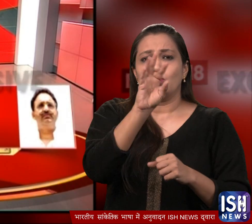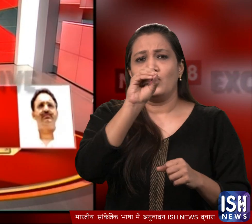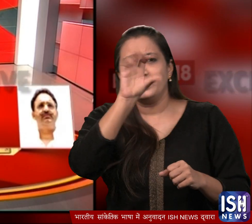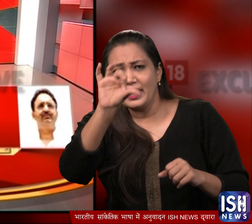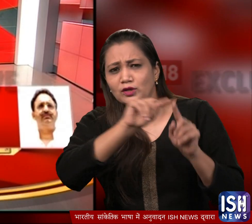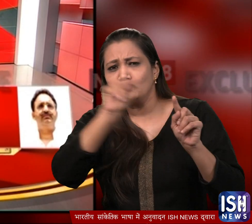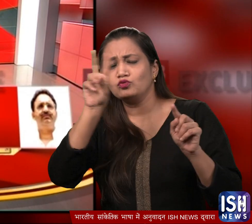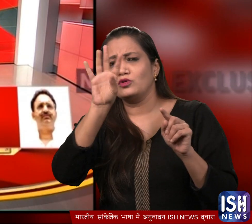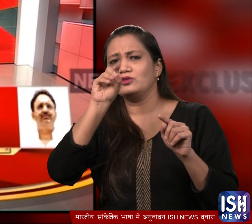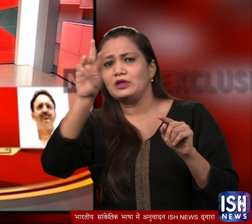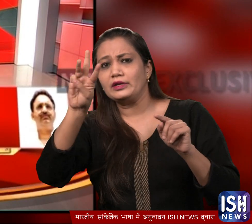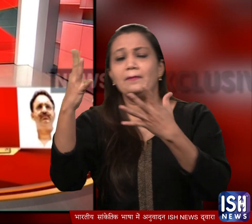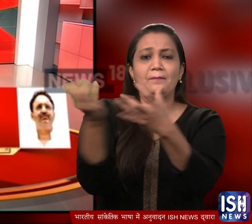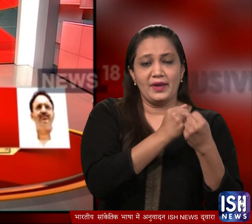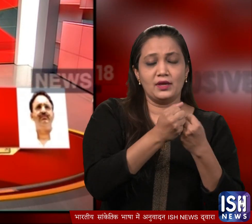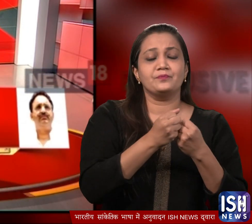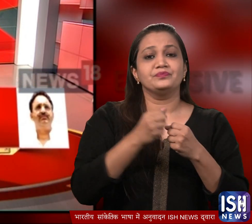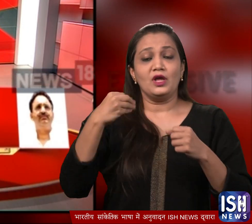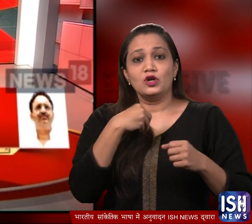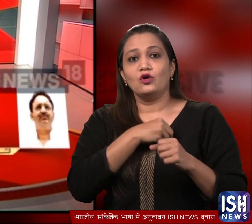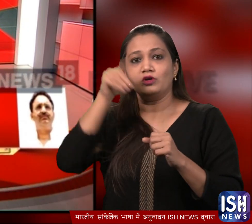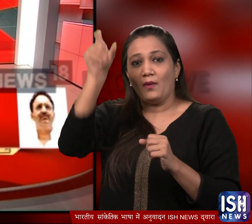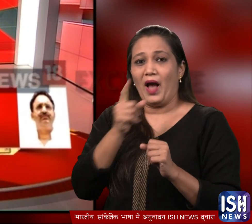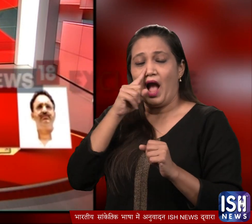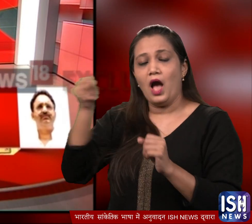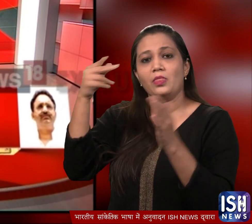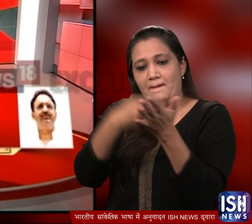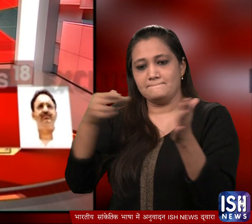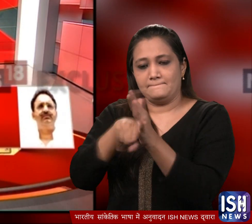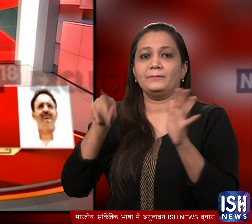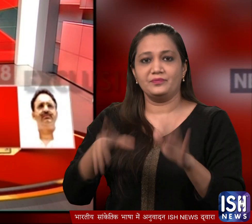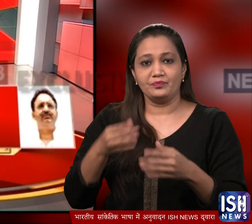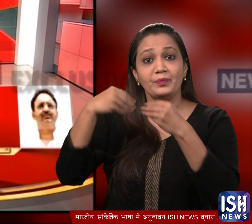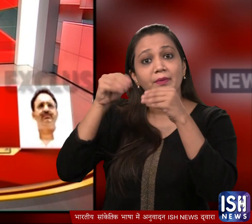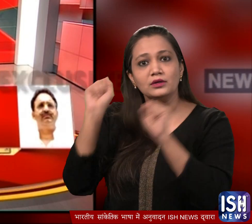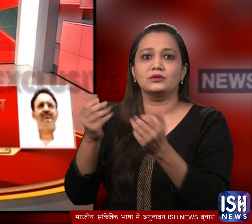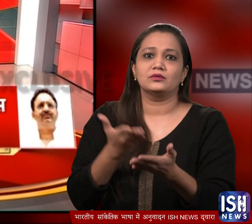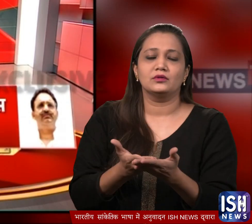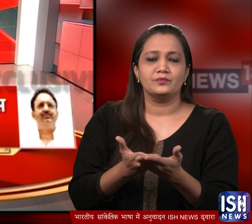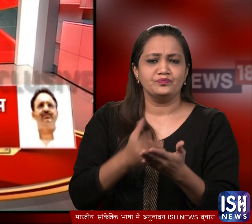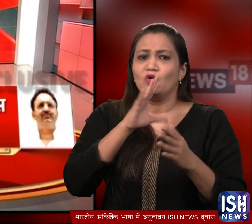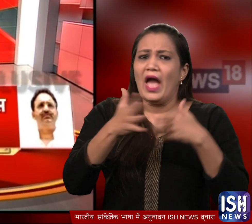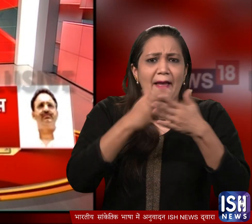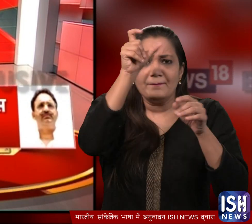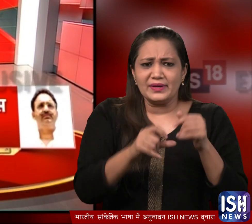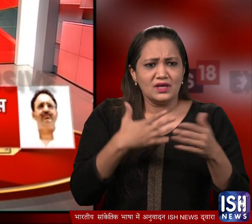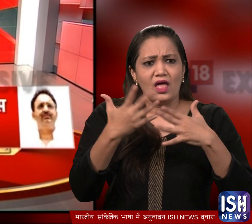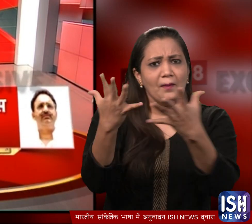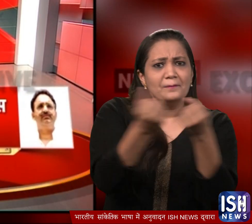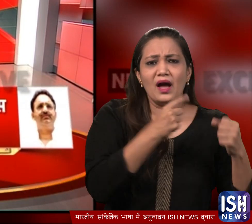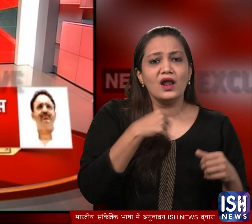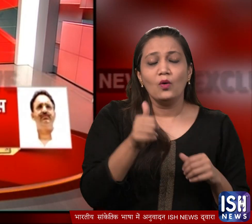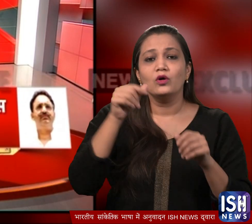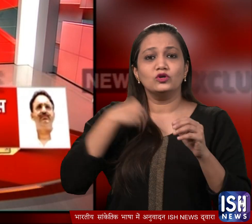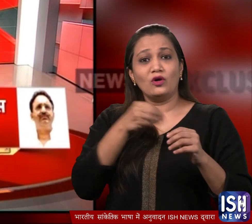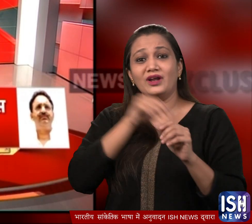बीच खरीदी थी, जिसके लिए डॉक्टर अलका राय के दस्तावेजों का इस्तेमाल किया गया था। एम्बुलेंस कोई आम नागरिक नहीं खरीद सकता, इसलिए डॉक्टर अलका राय